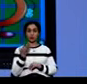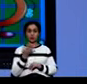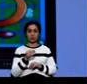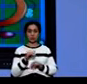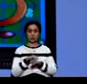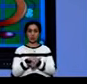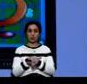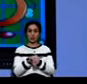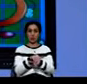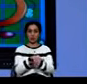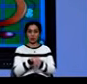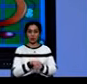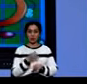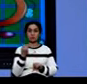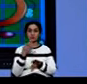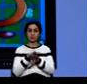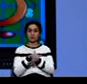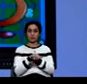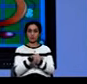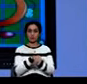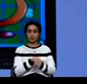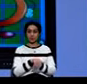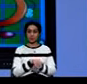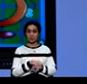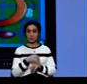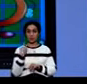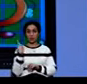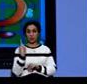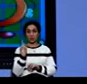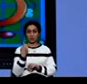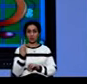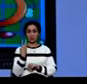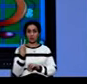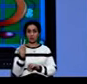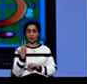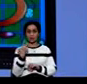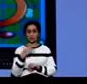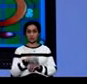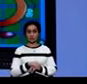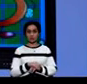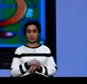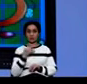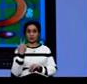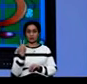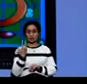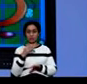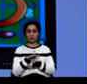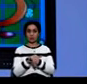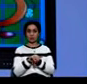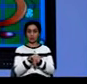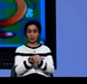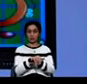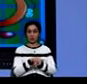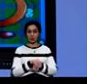Сколько черепах? Ништяк. Один, два, три. Три